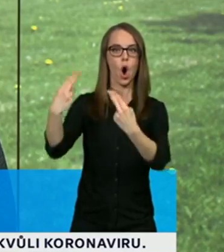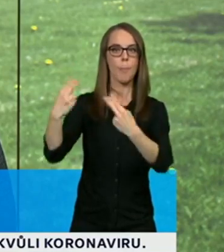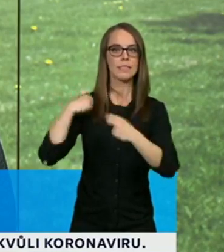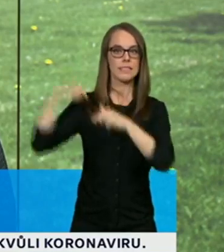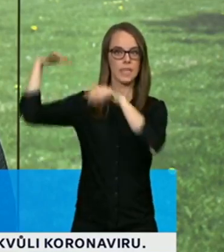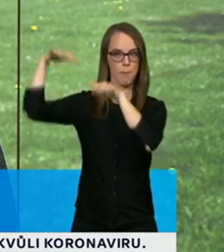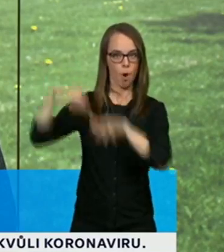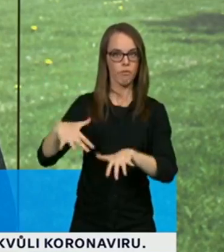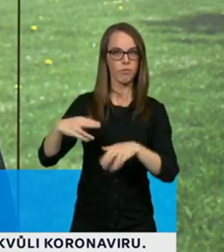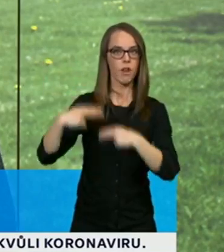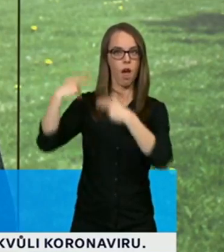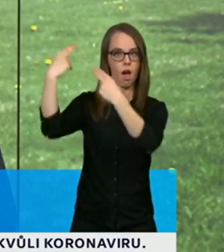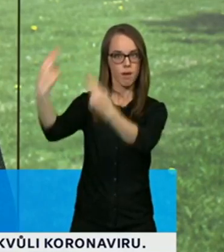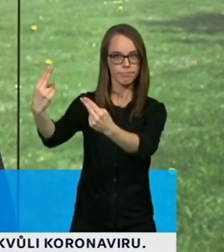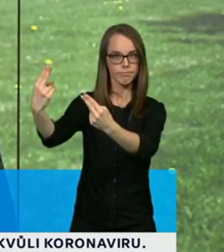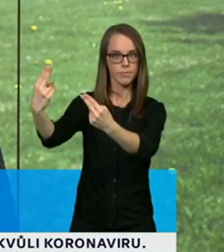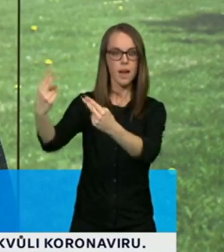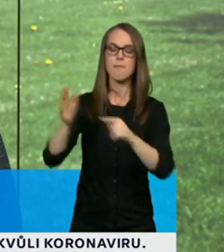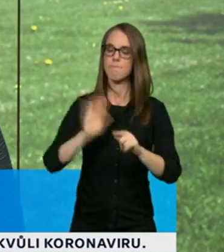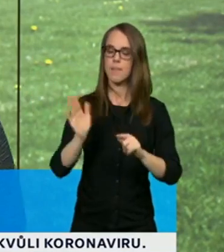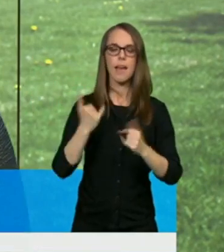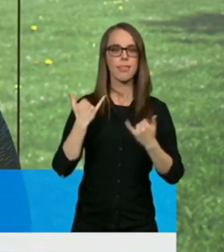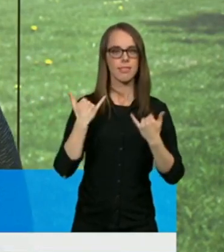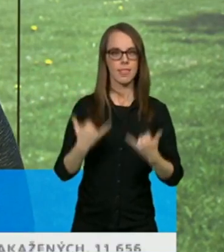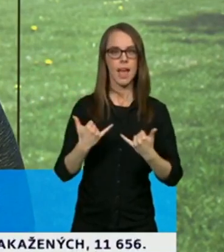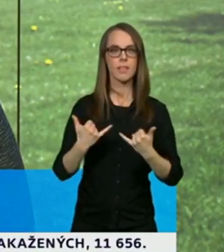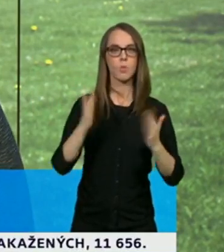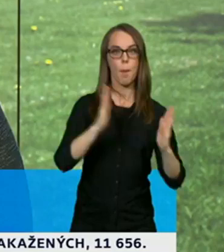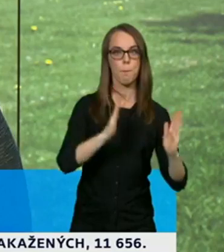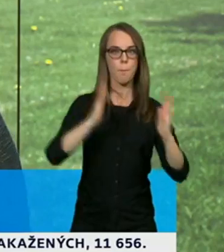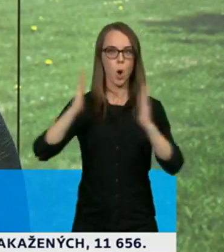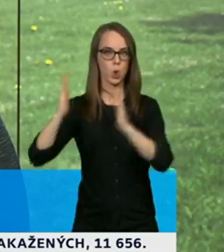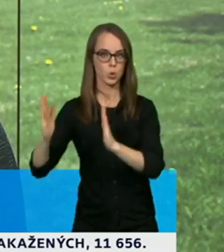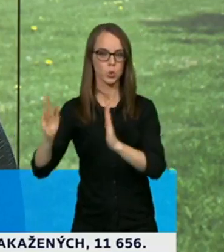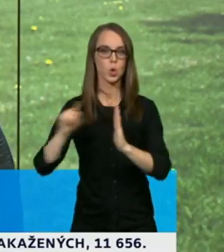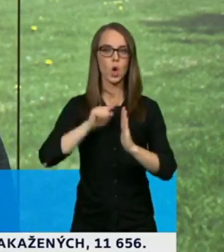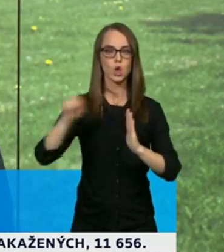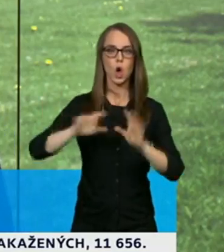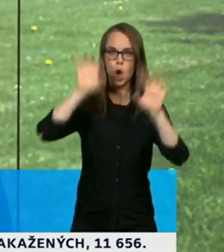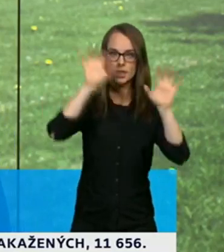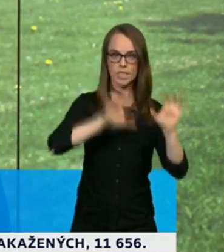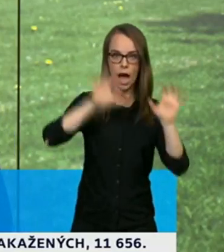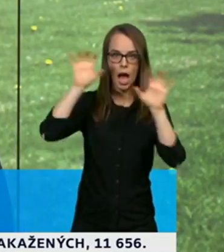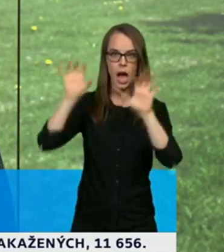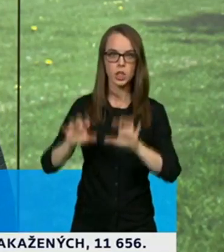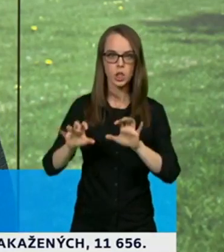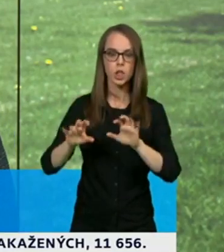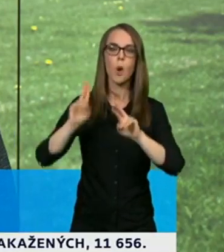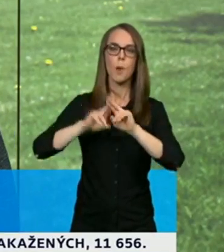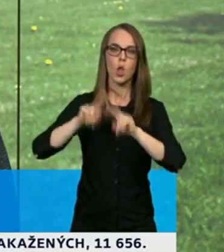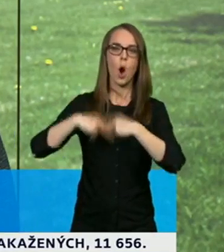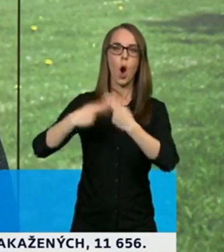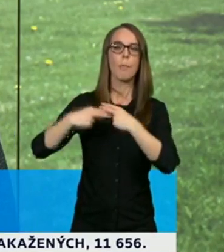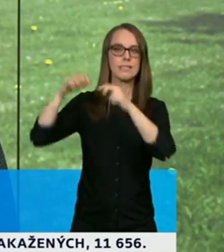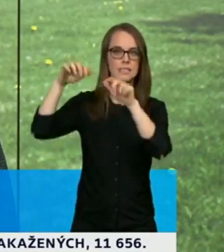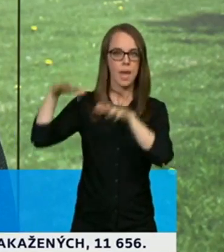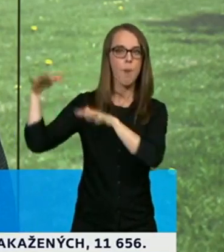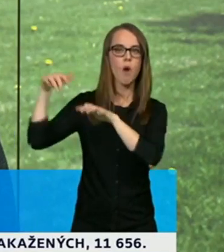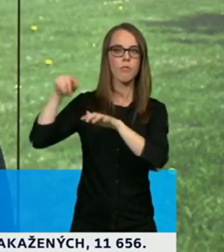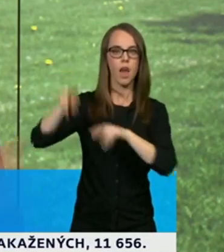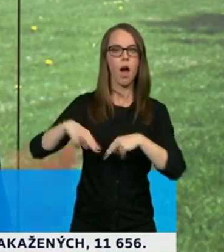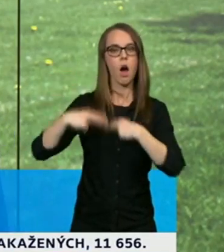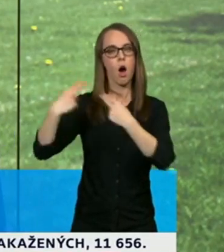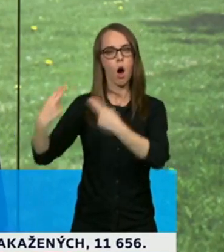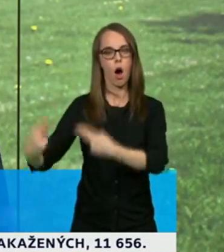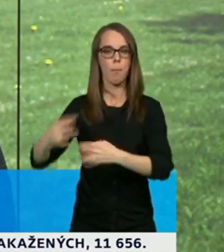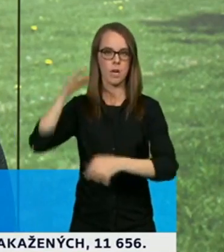dnes schválila, aby se na vládu předložil do konce září a do poslanecké sněmovny do konce října. Je